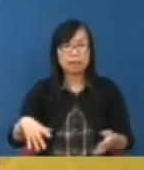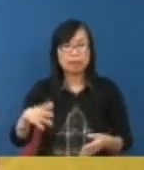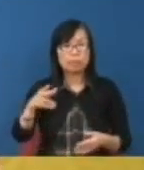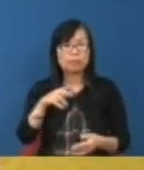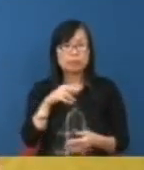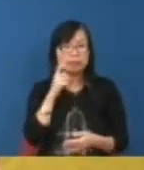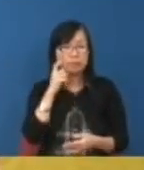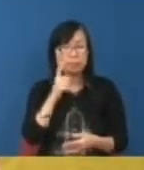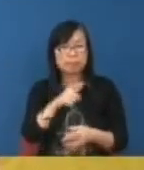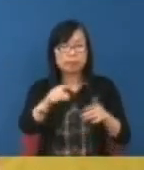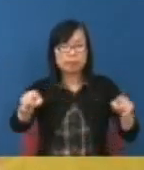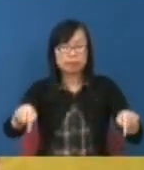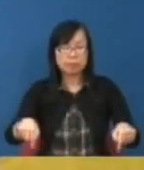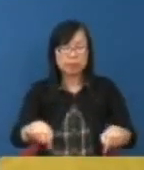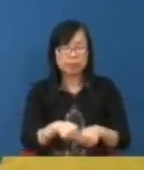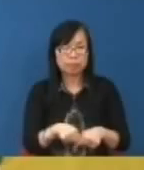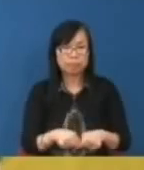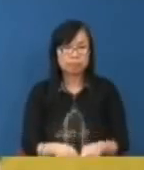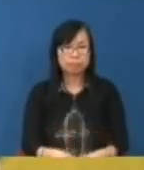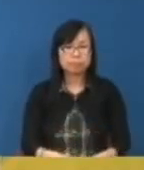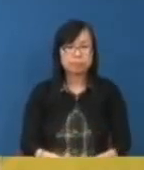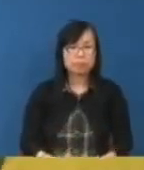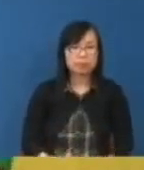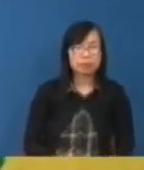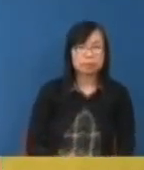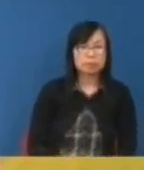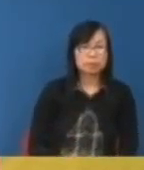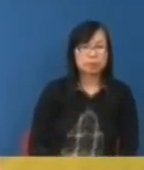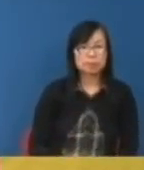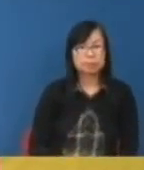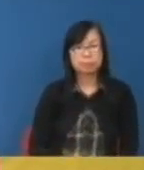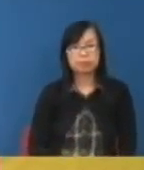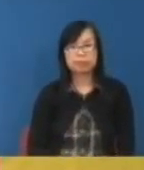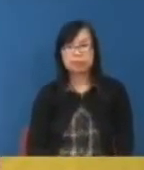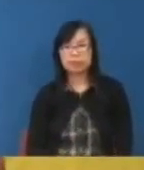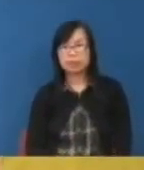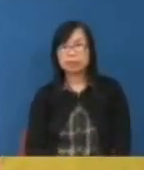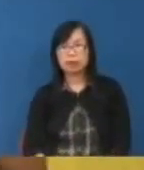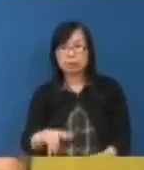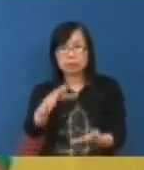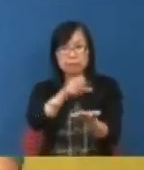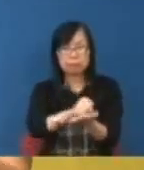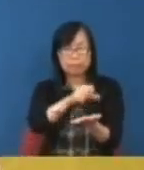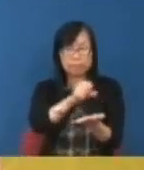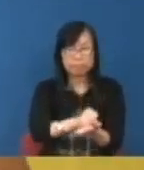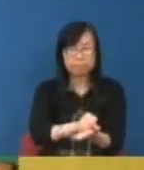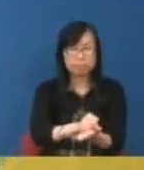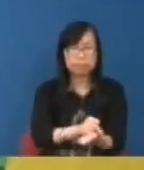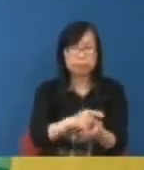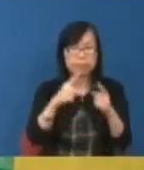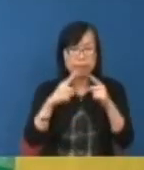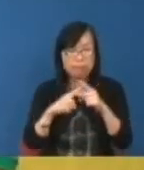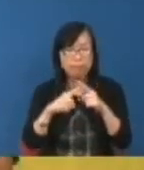者對於一啲殖民地。colonials 對於一啲佔領咗地嗰、那個地方嗰度嗰啲人進行一種